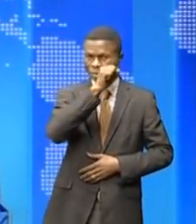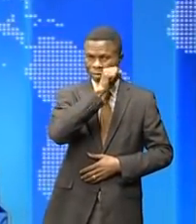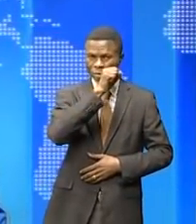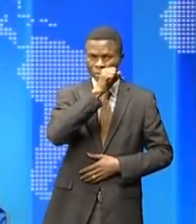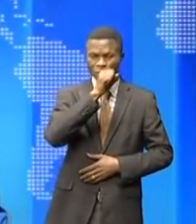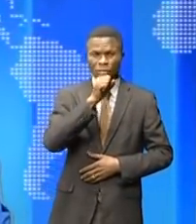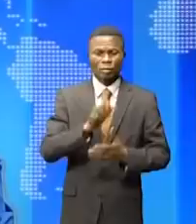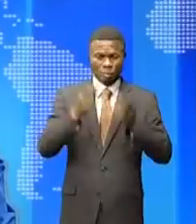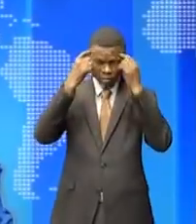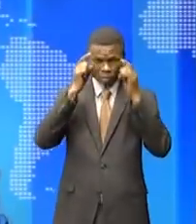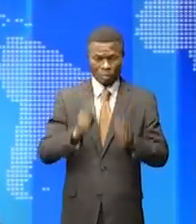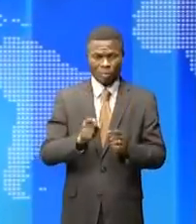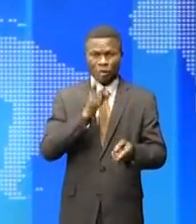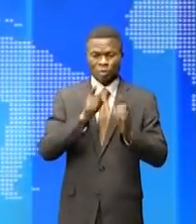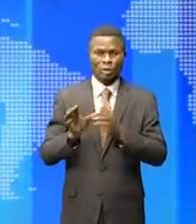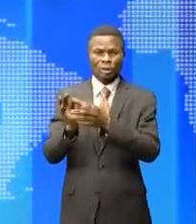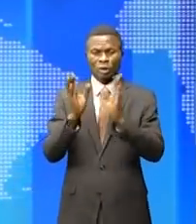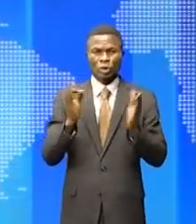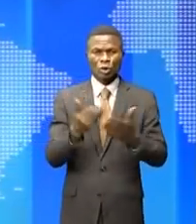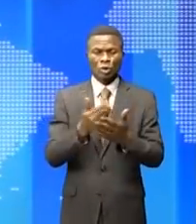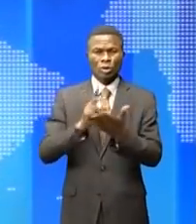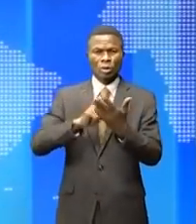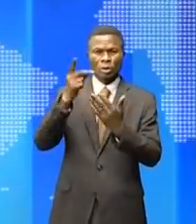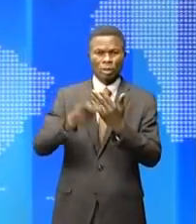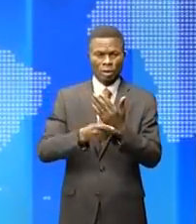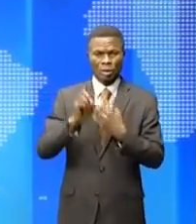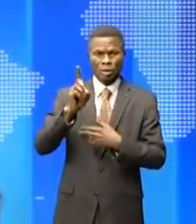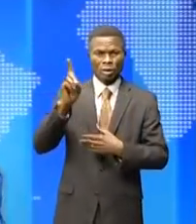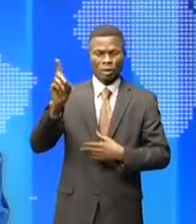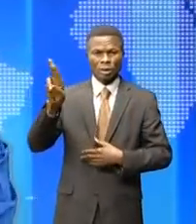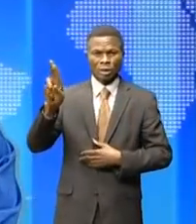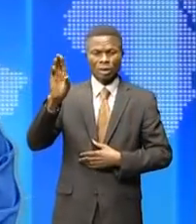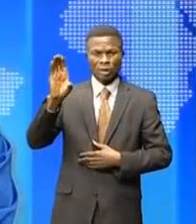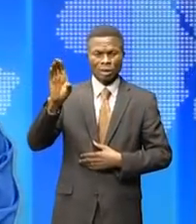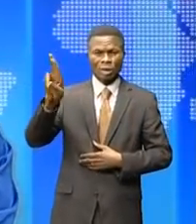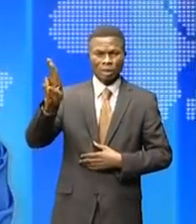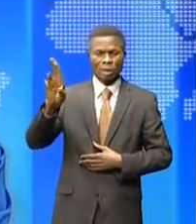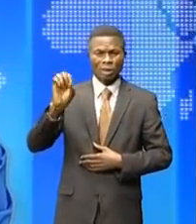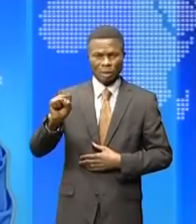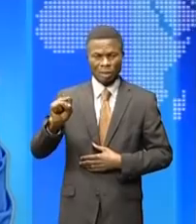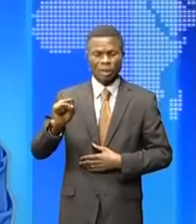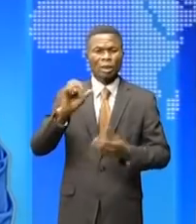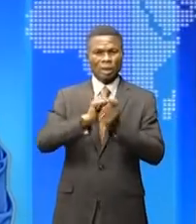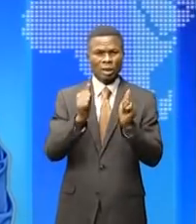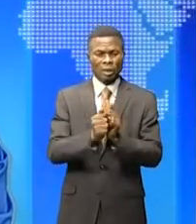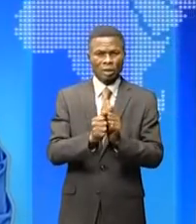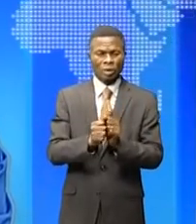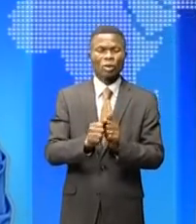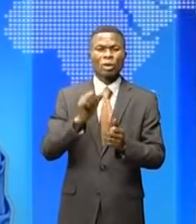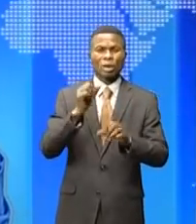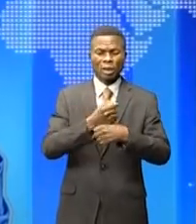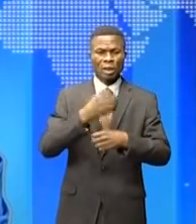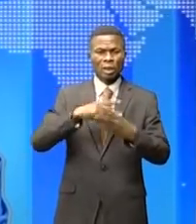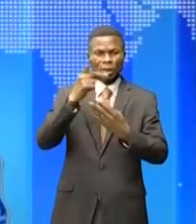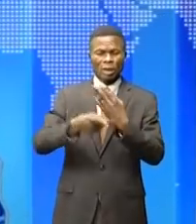pris langue avec le nouveau coordonnateur du programme ddr csl les questions liées à la matérialisation de ce